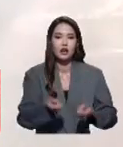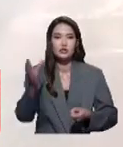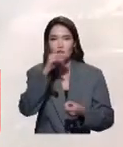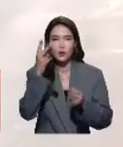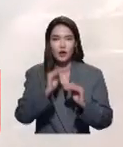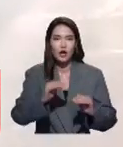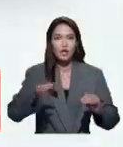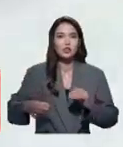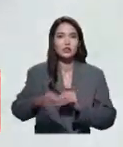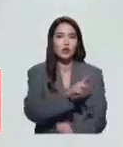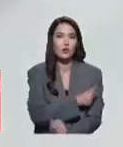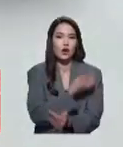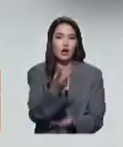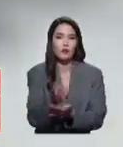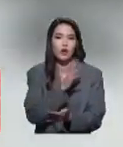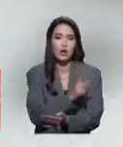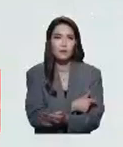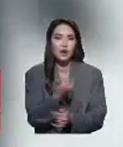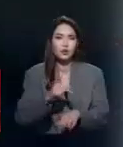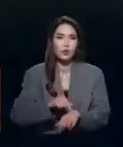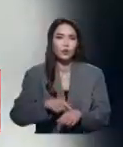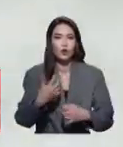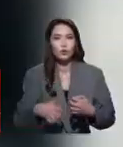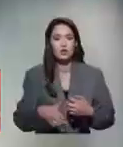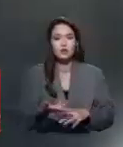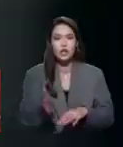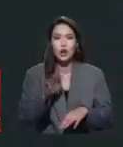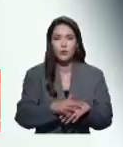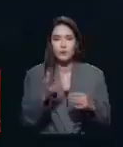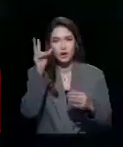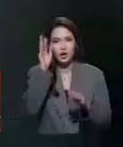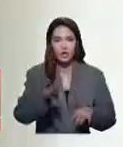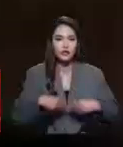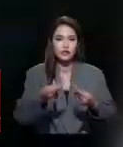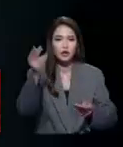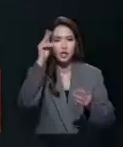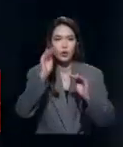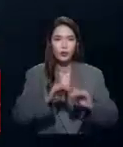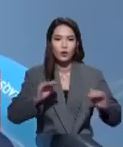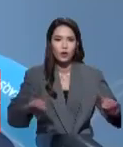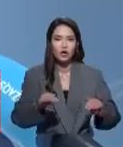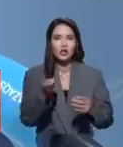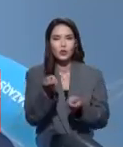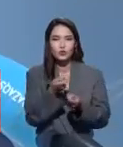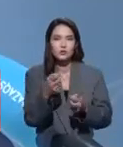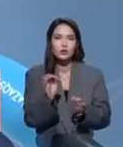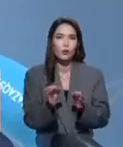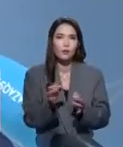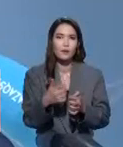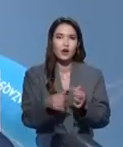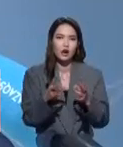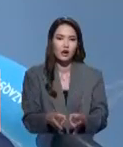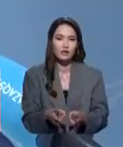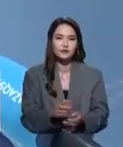аудан орталығына жеткізілген. Дәрігерлер олардың жағдайын орташа ауыр деп бағалап отыр. Оқушылар жабық ми жарақатын алған. Қазіргі 3